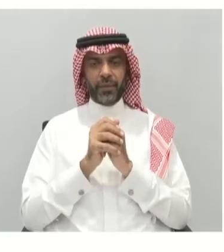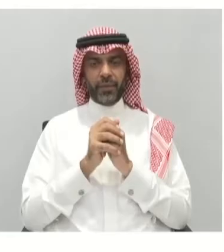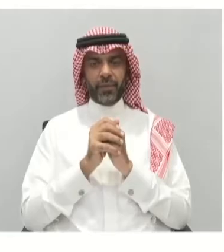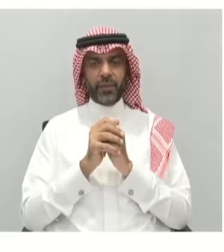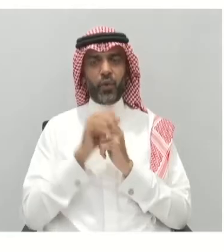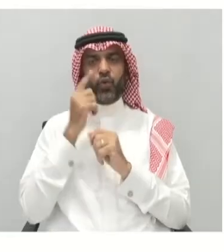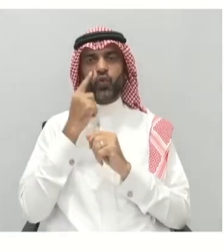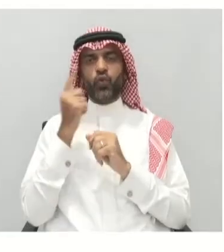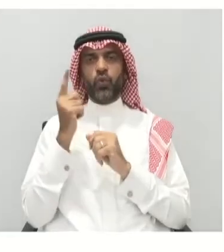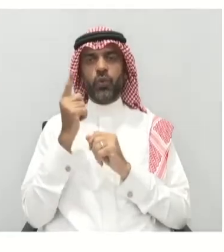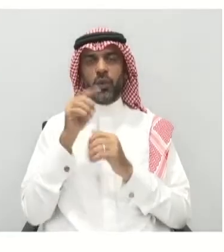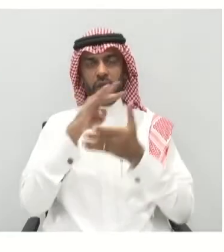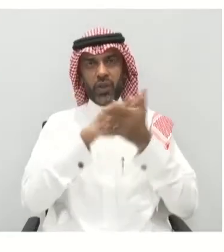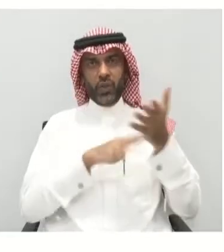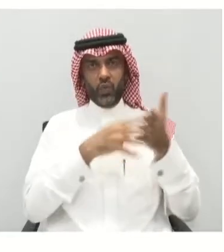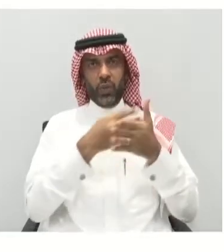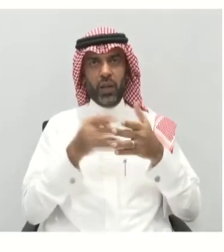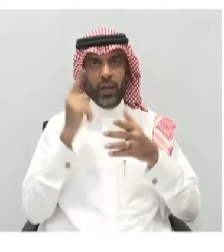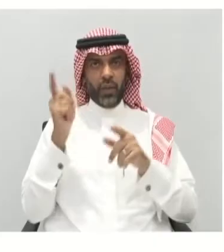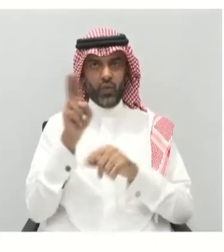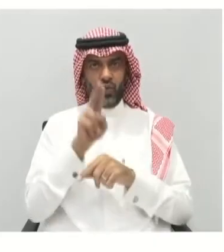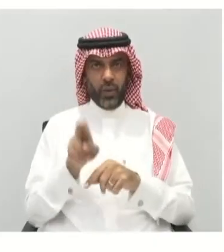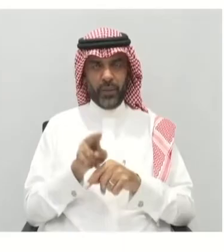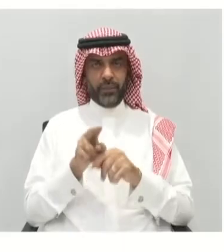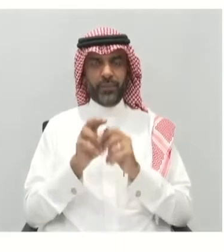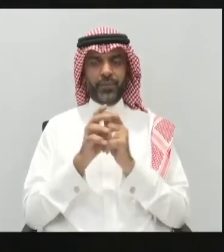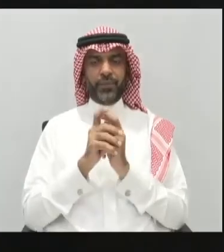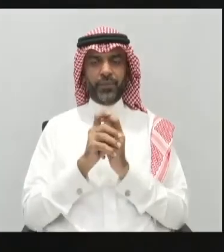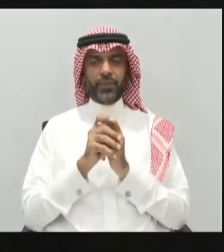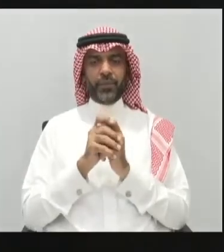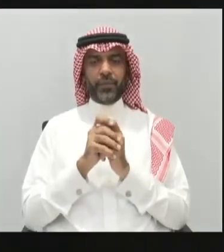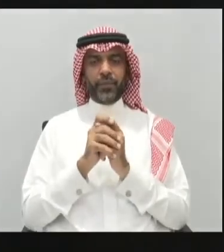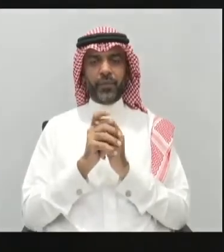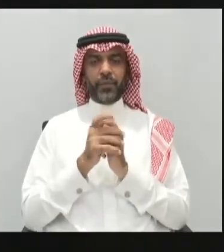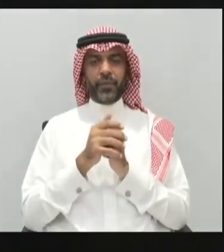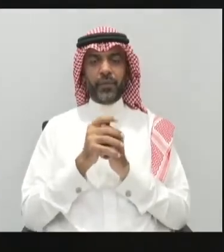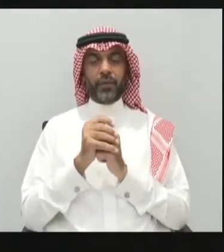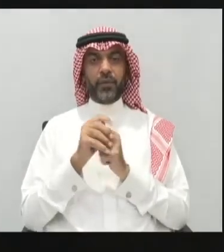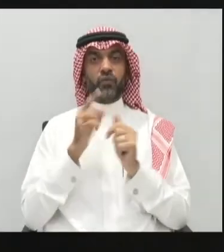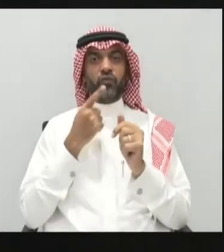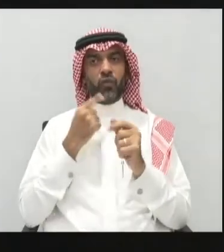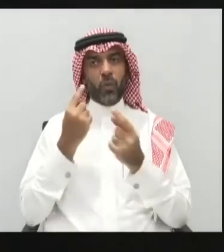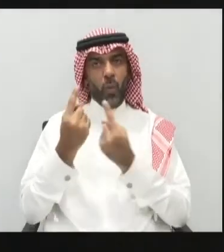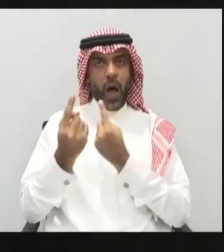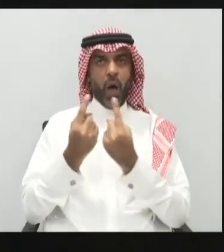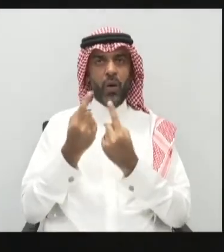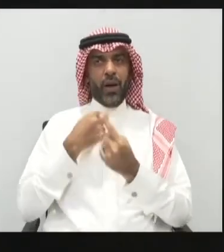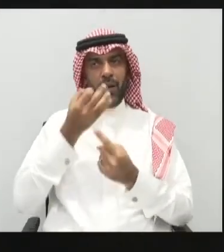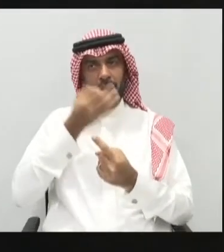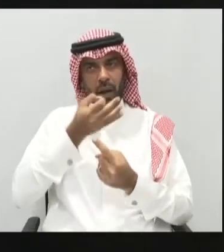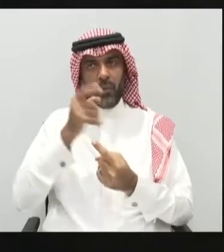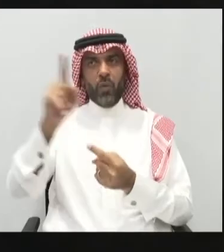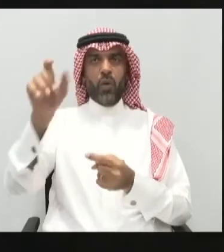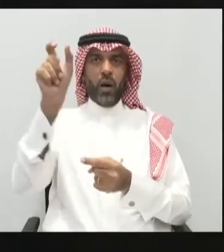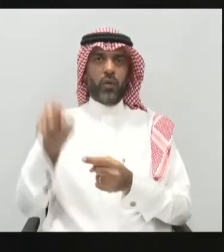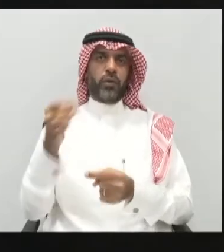ما هو المطلوب من هذا السؤال المطلوب المحاوره وليس الجدل مطلوب